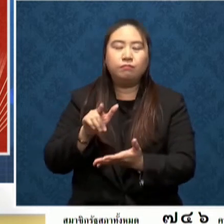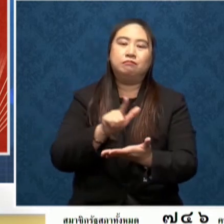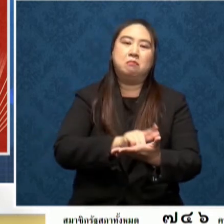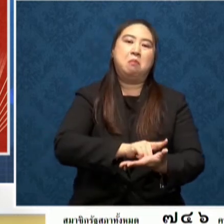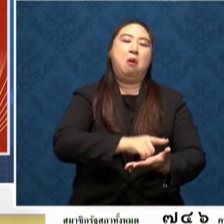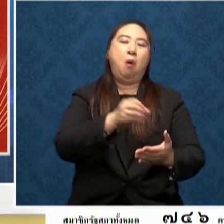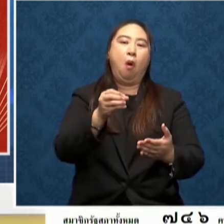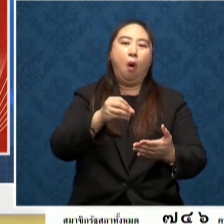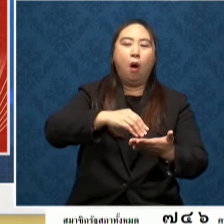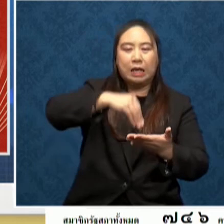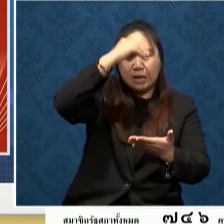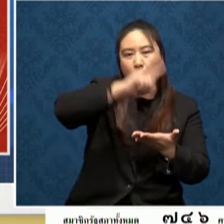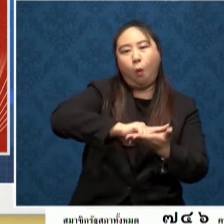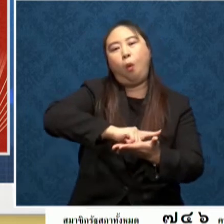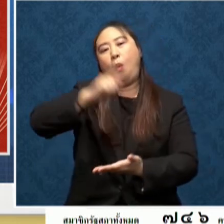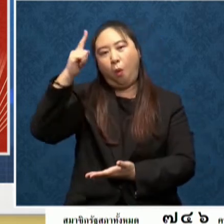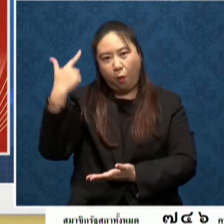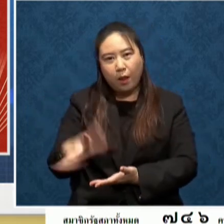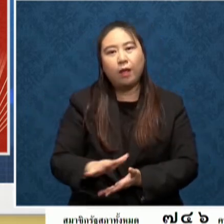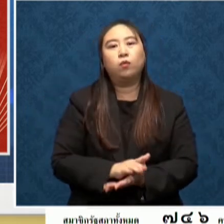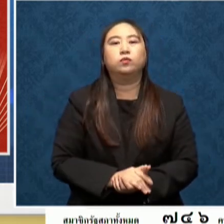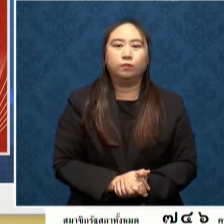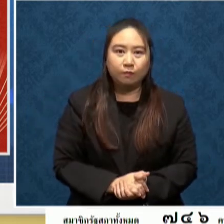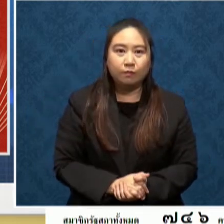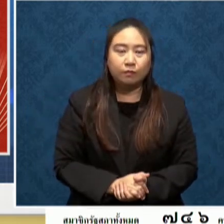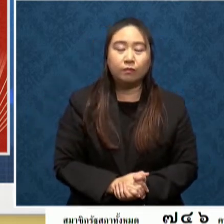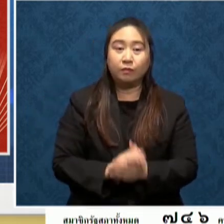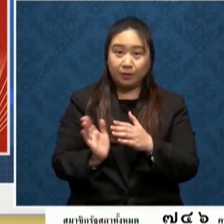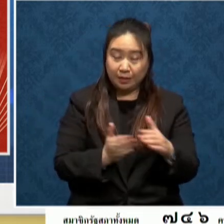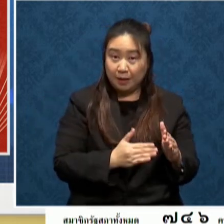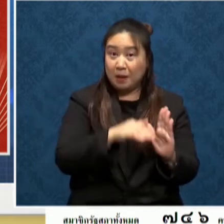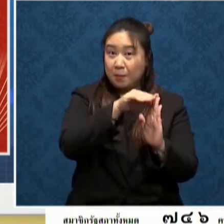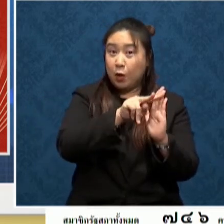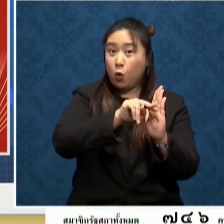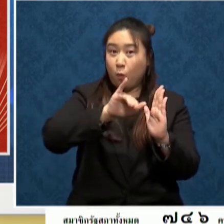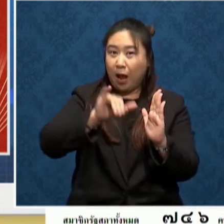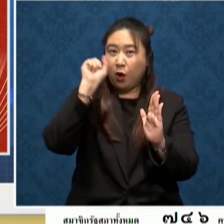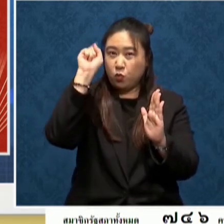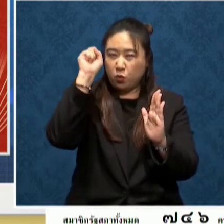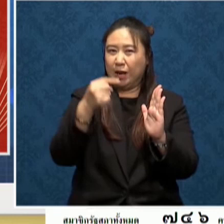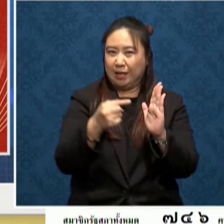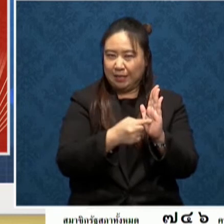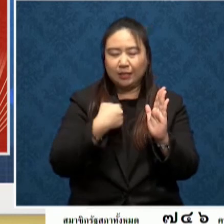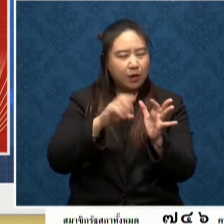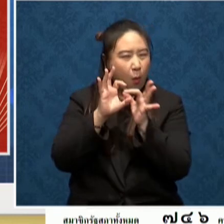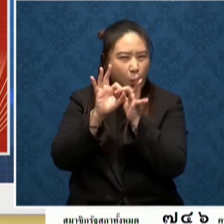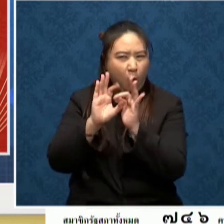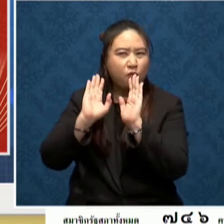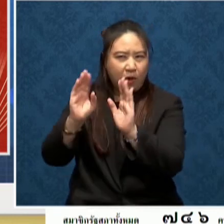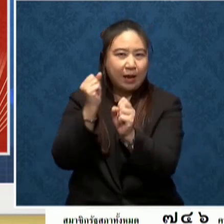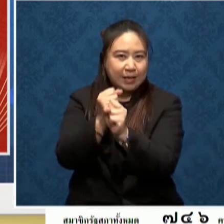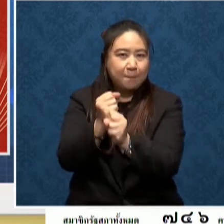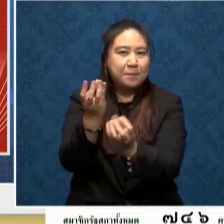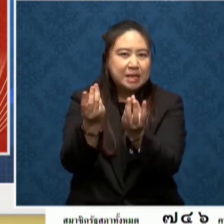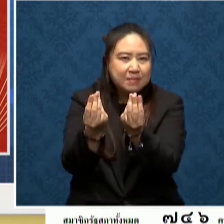ไปจากระบบฮศึษาlewอีกหน่ ดิชต ดิชาต กลวลใจมากและฝากใหทานเร่งทำคือ